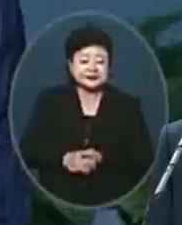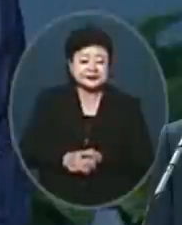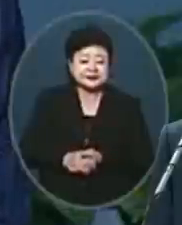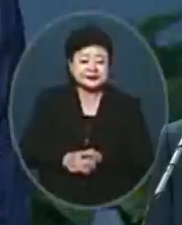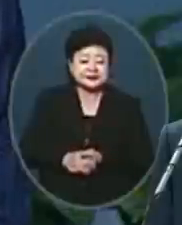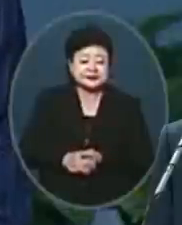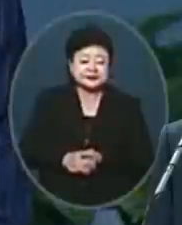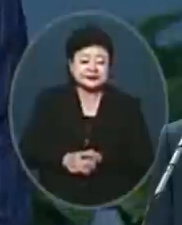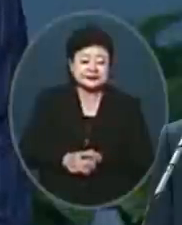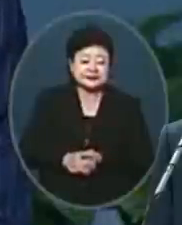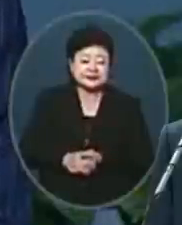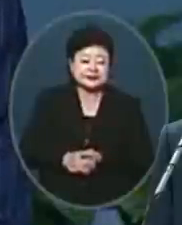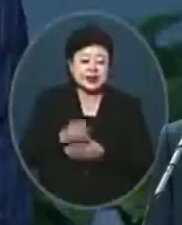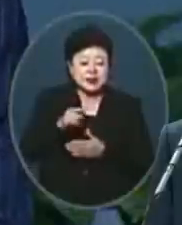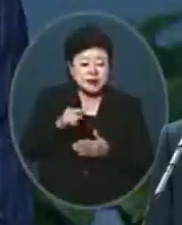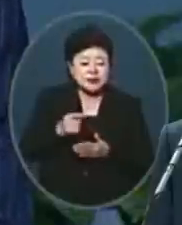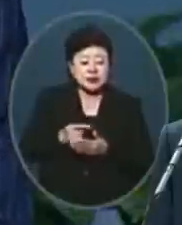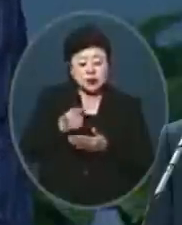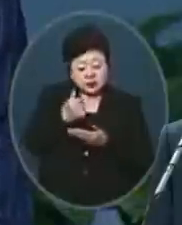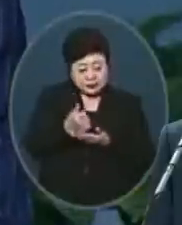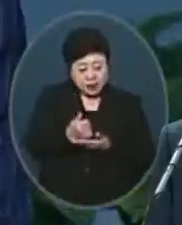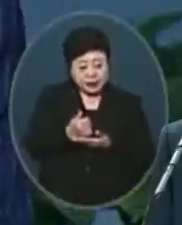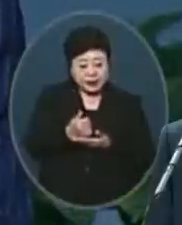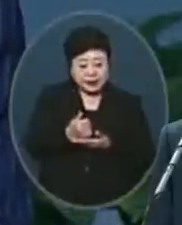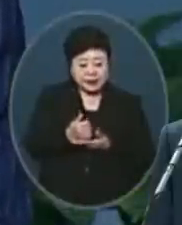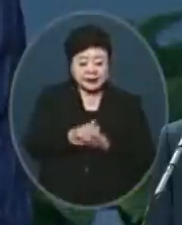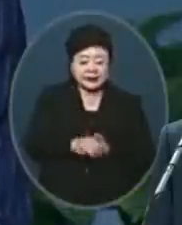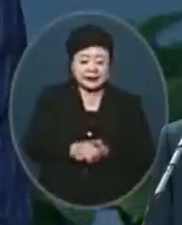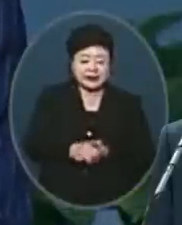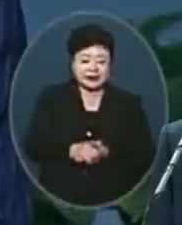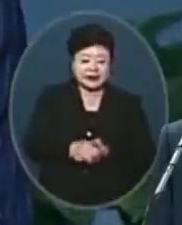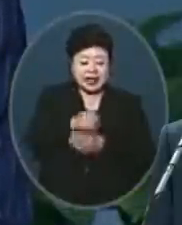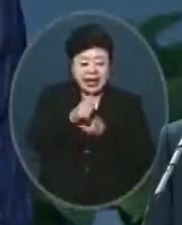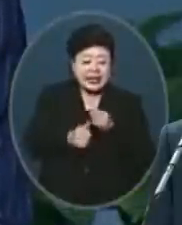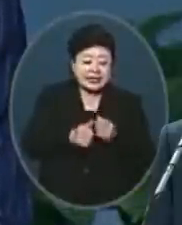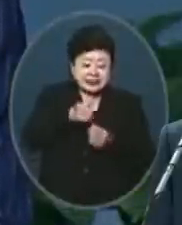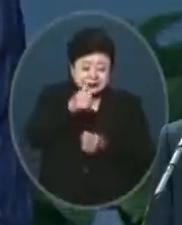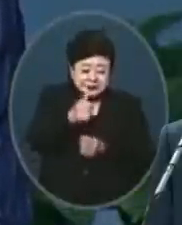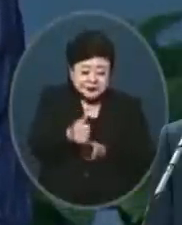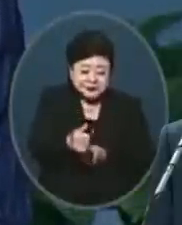말씀을 내 마음속에 모셔드리면 내가 하나님